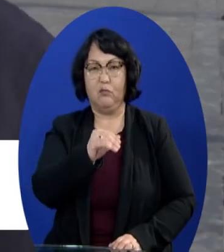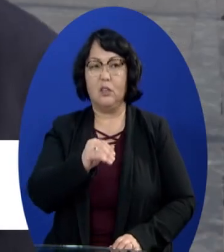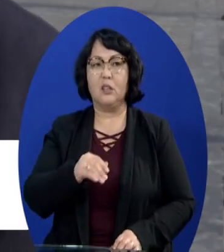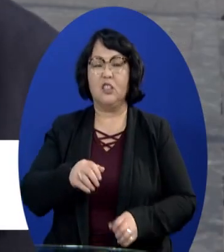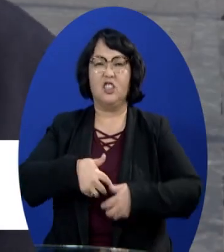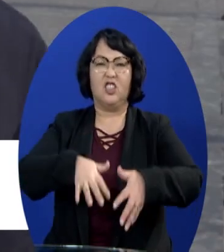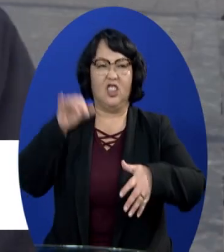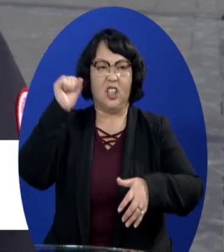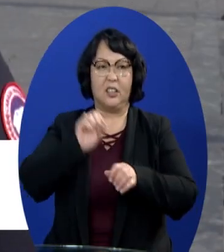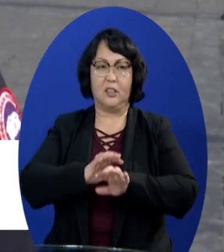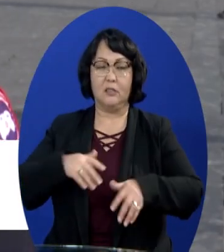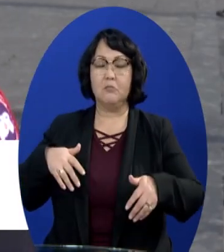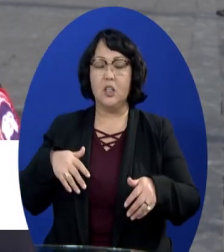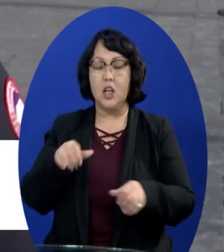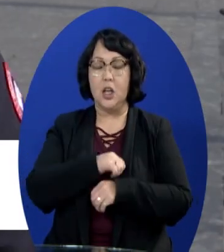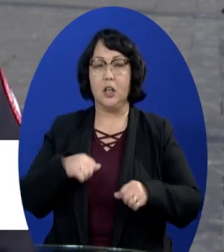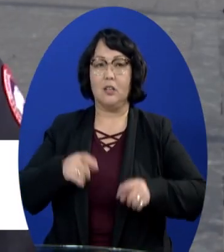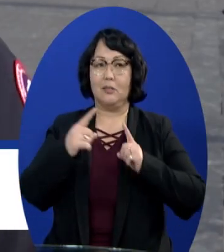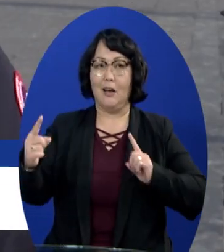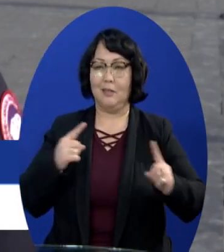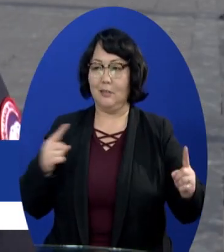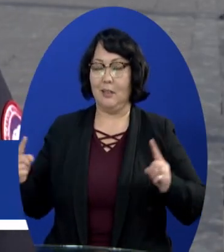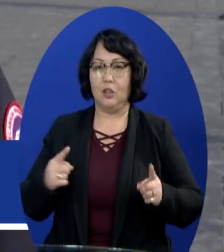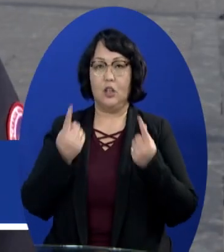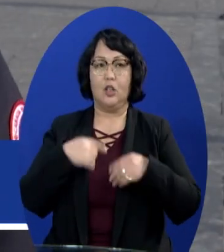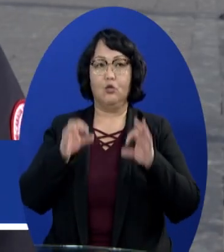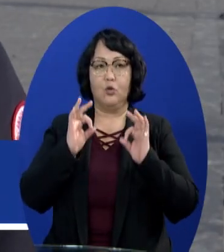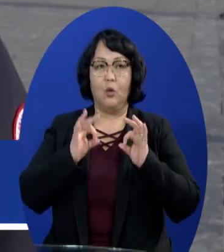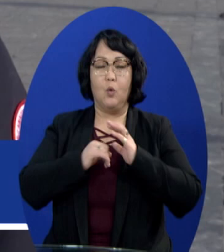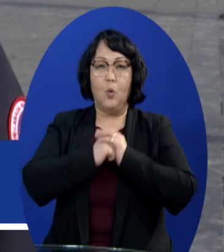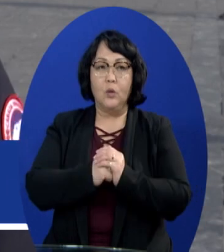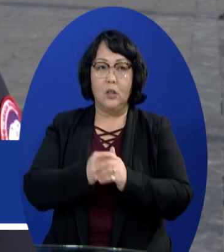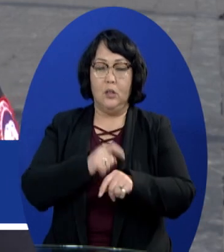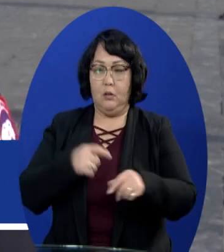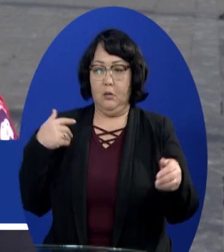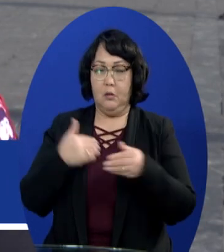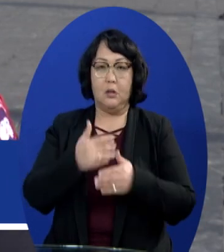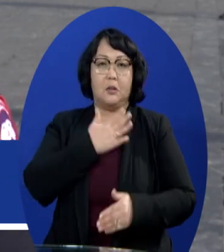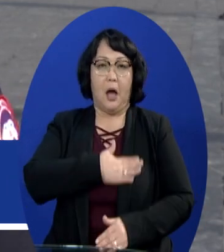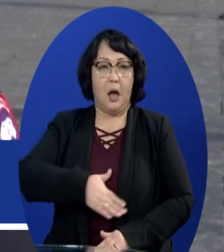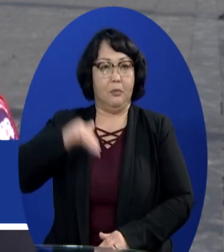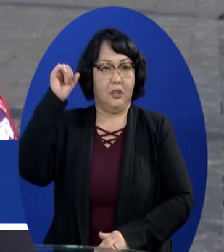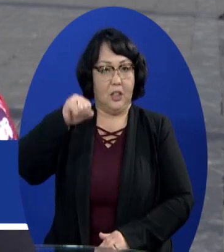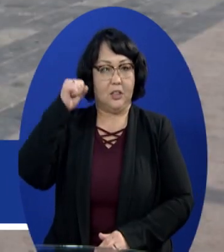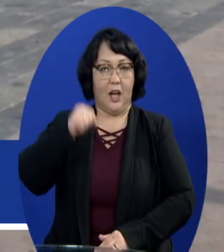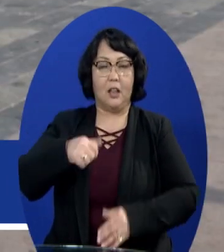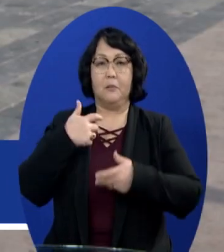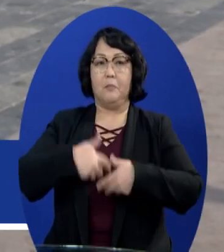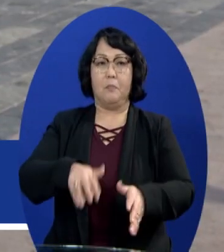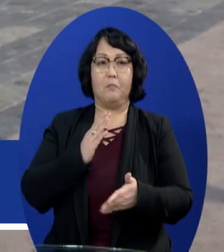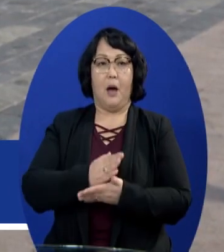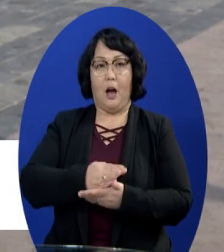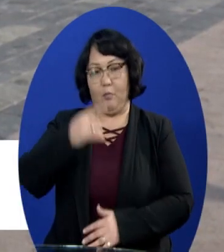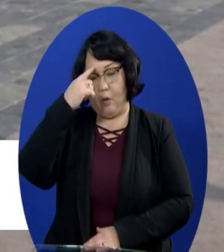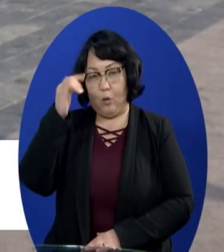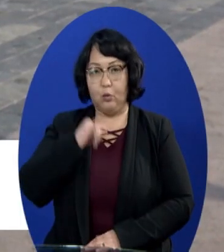Иргэд бол бүгд зайгаа барьчихсан. Улсын онцгой комисс яг энэ мөчид хүртэл хүндлээд бид нар бол ингээд 50 байдлаар тэмцлээ илэрхийлж байна. Тэгээ Монгол